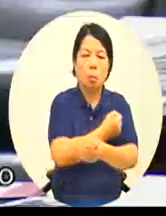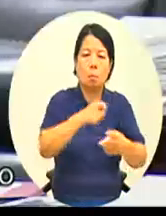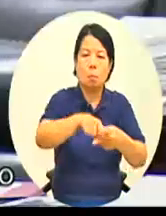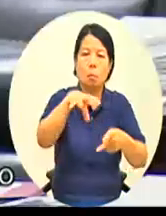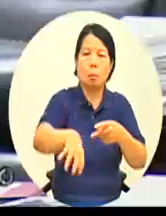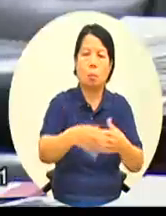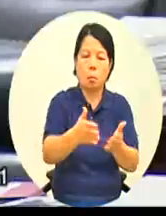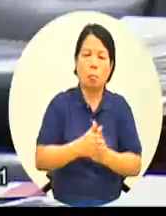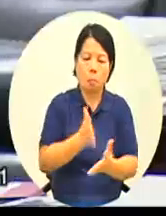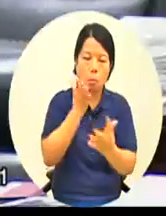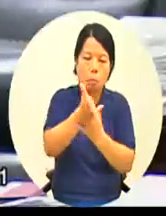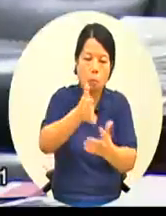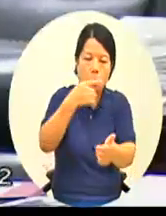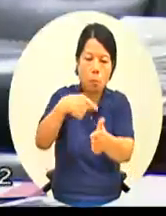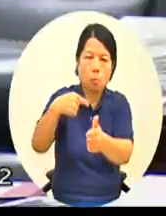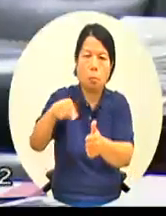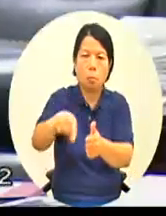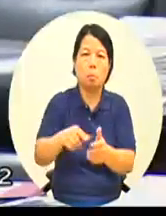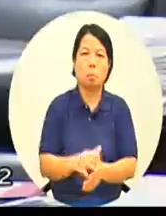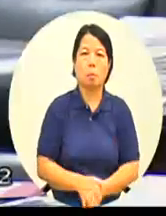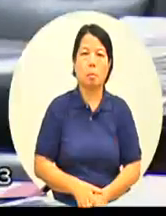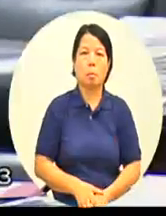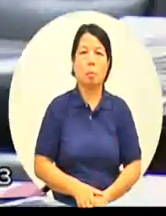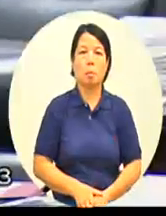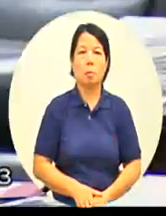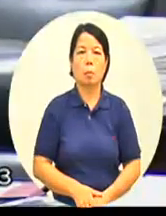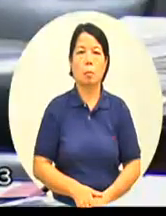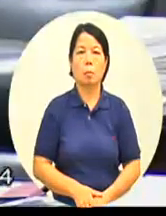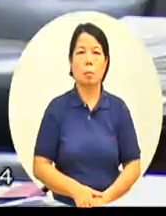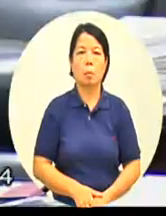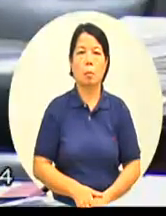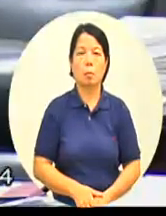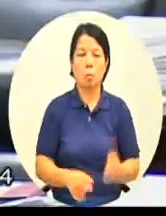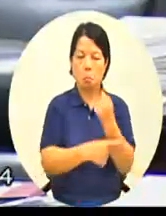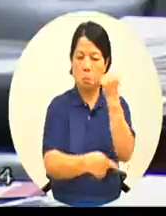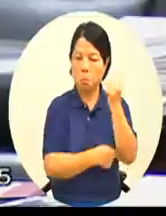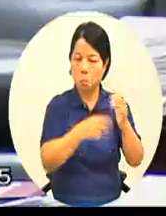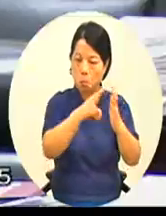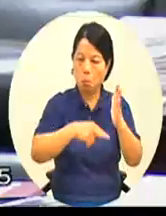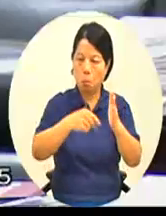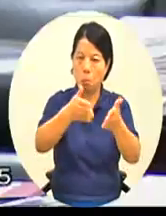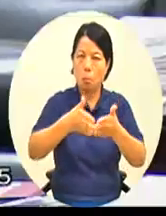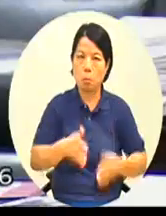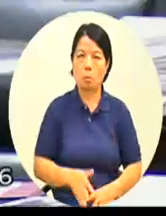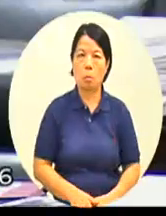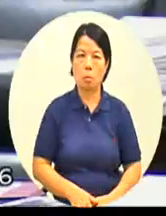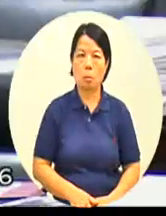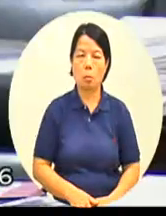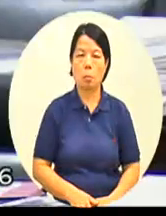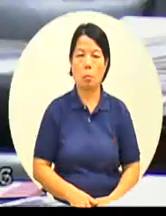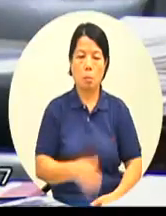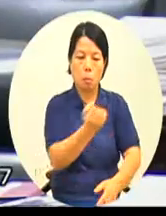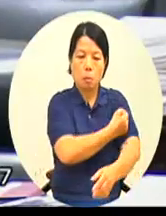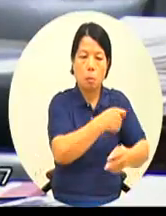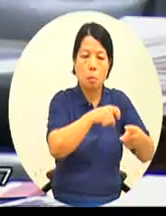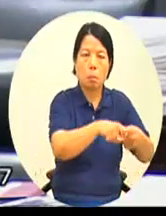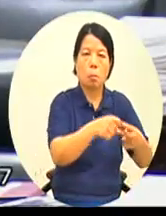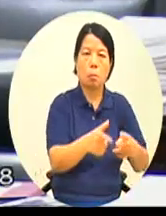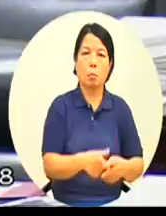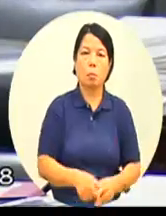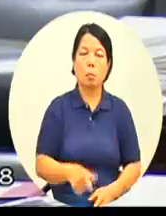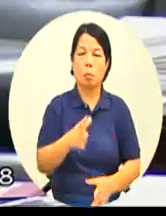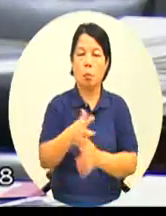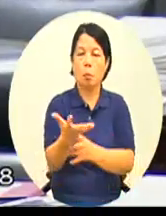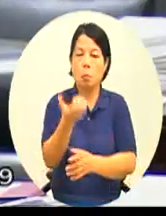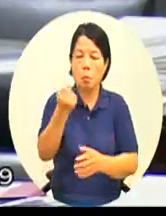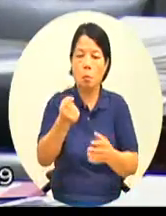要去介入，开始要对这些业者来做一些辅导跟说明？得工地里的劳工跟你的那个权利